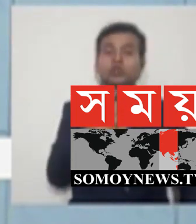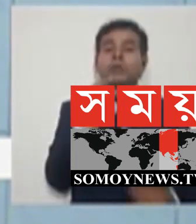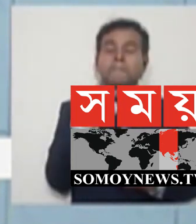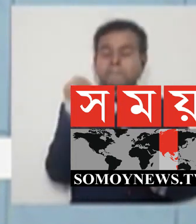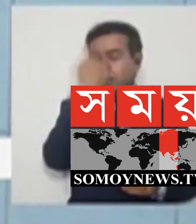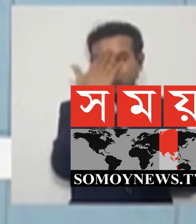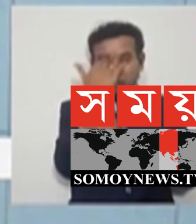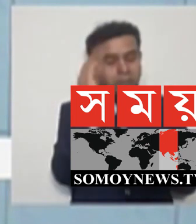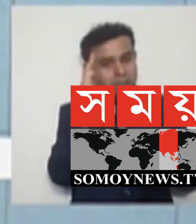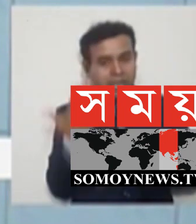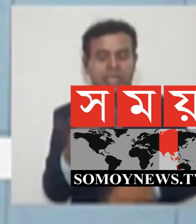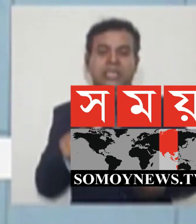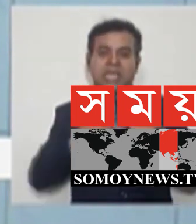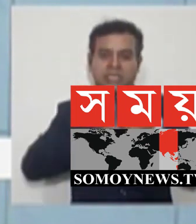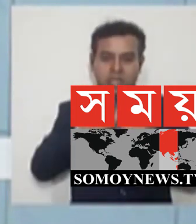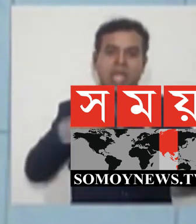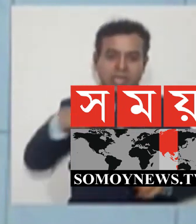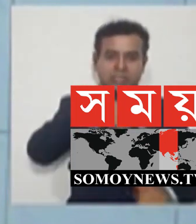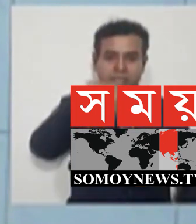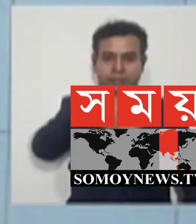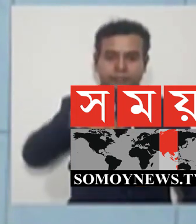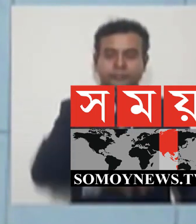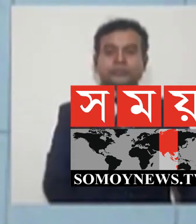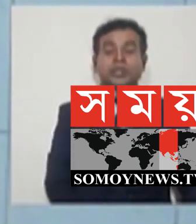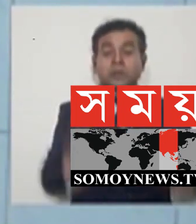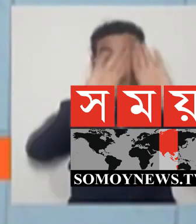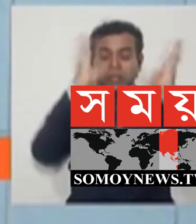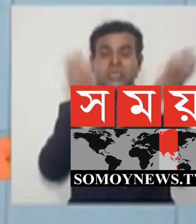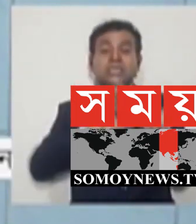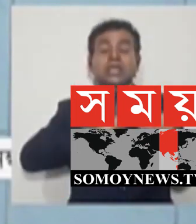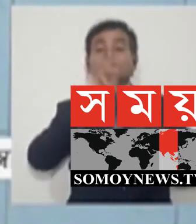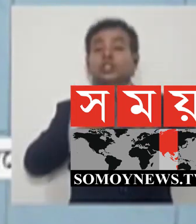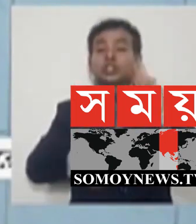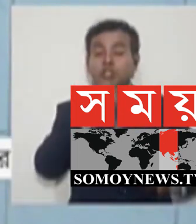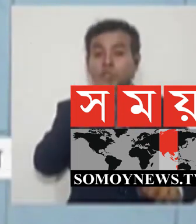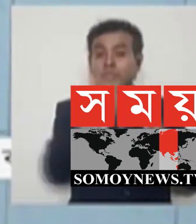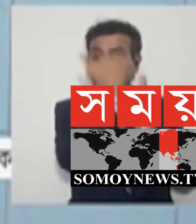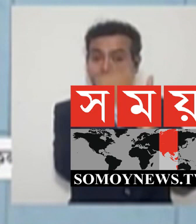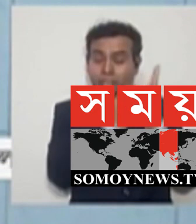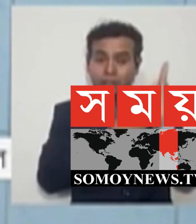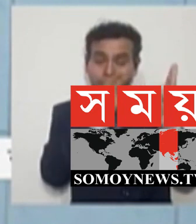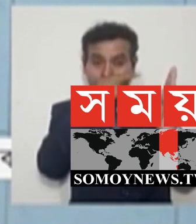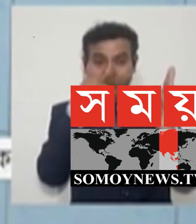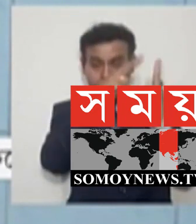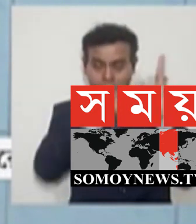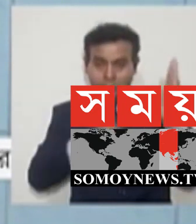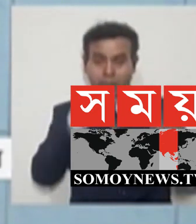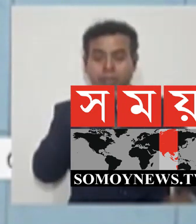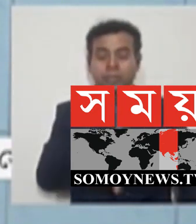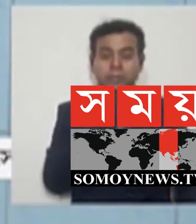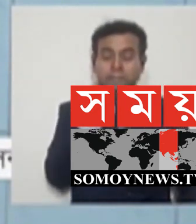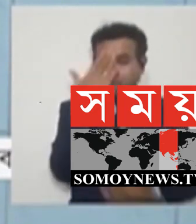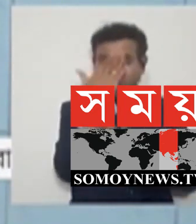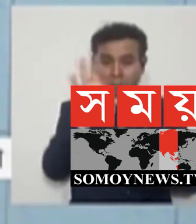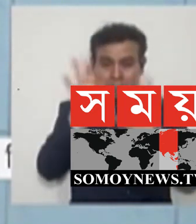বিশ্ব স্বাস্থ্য সংস্থা সিচুয়েশন রিপোর্ট অনুযায়ী বিশ্ব কোভিড পরিস্থিতিতে শনাক্ত হয়েছে 24 ঘন্টায়